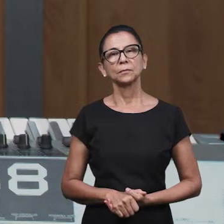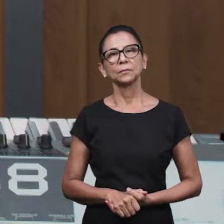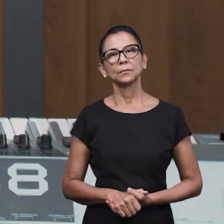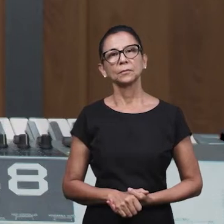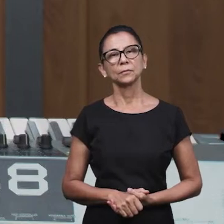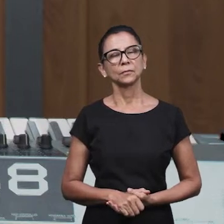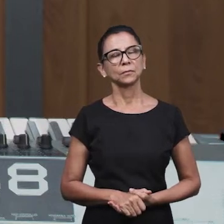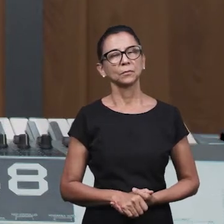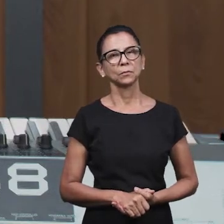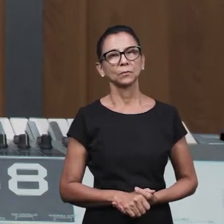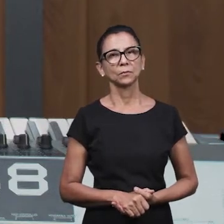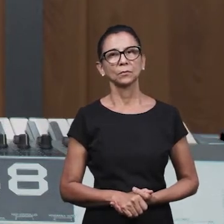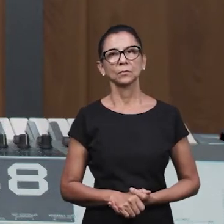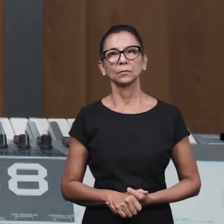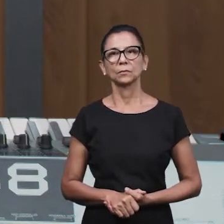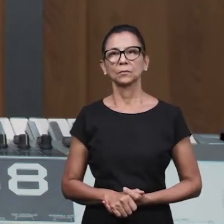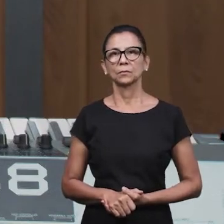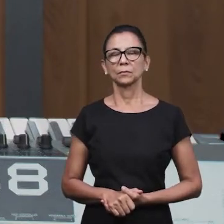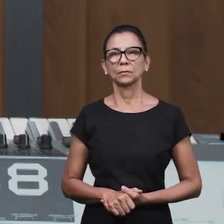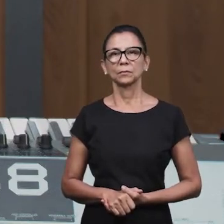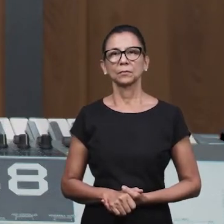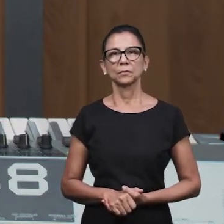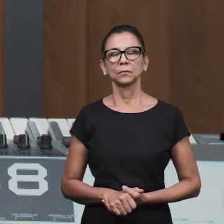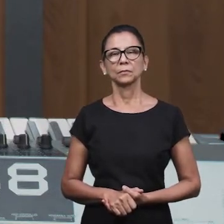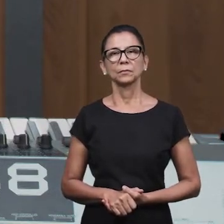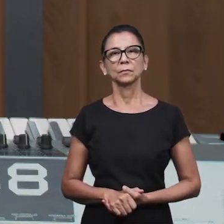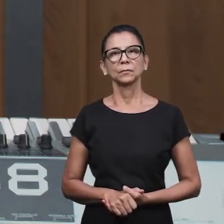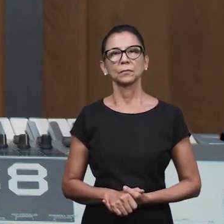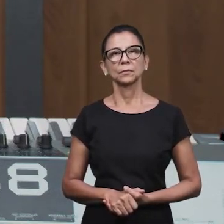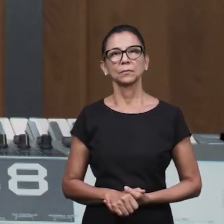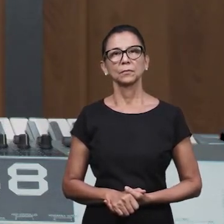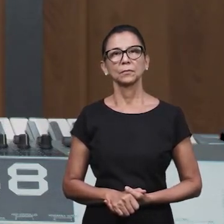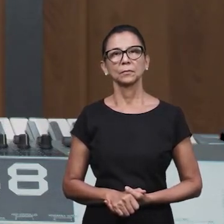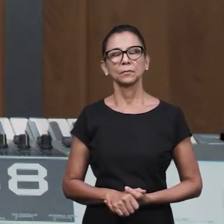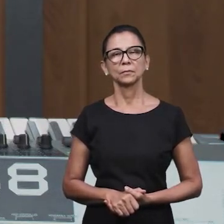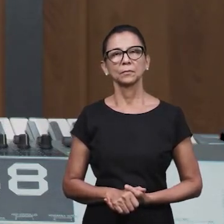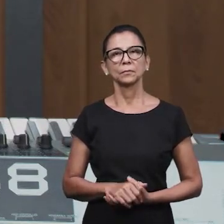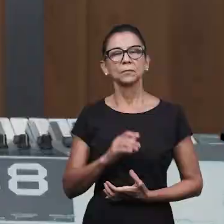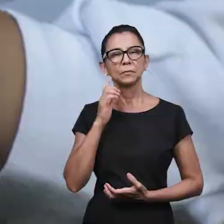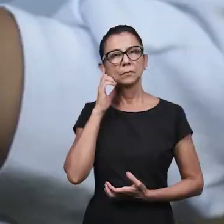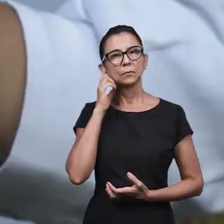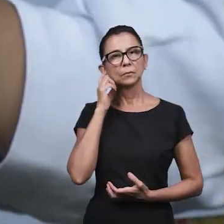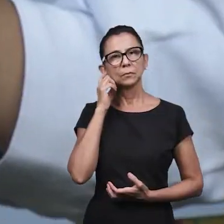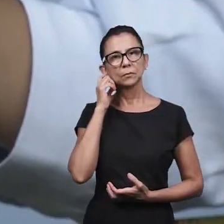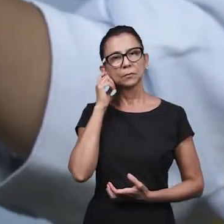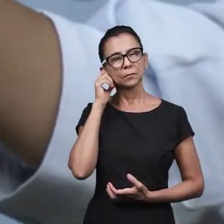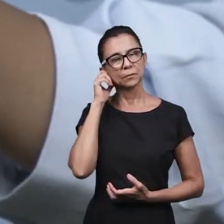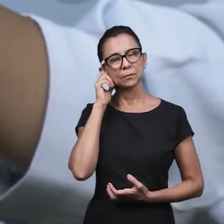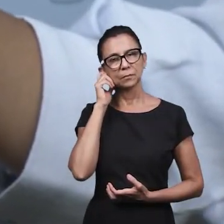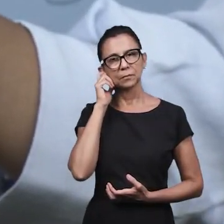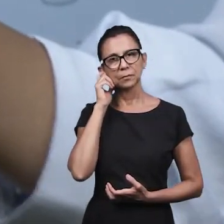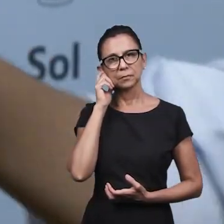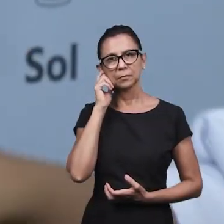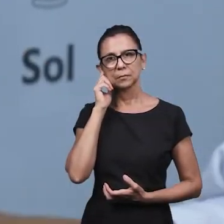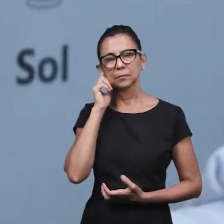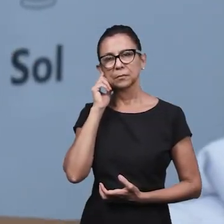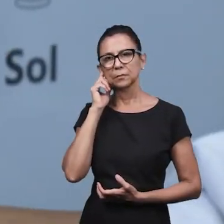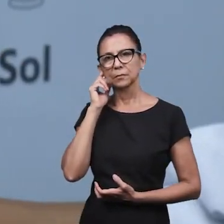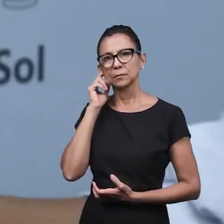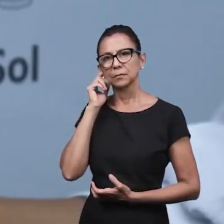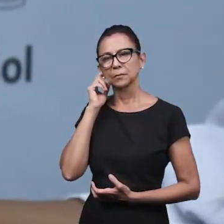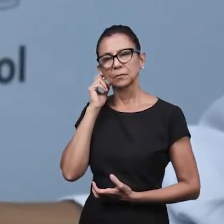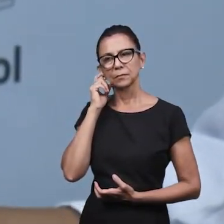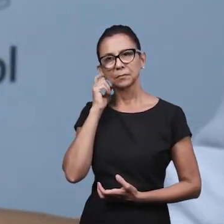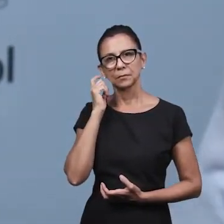je bouche les trois trous plus celui de derrière, là, trois trous plus celui de derrière, le si,